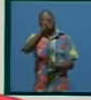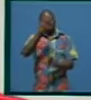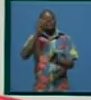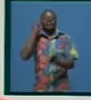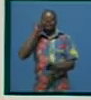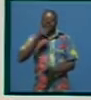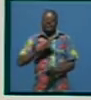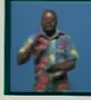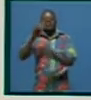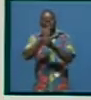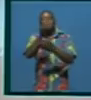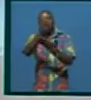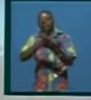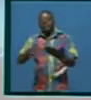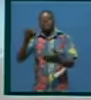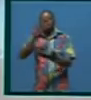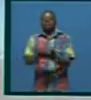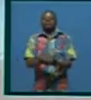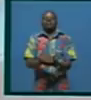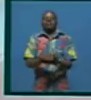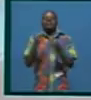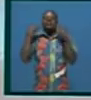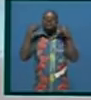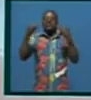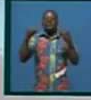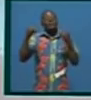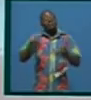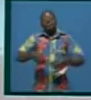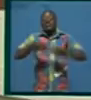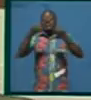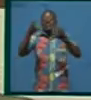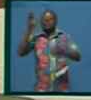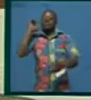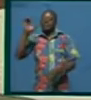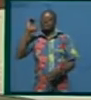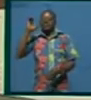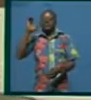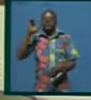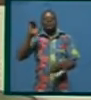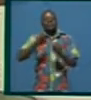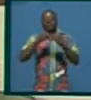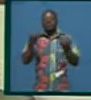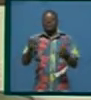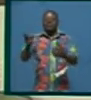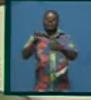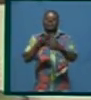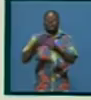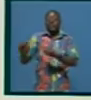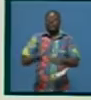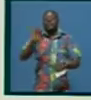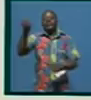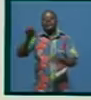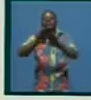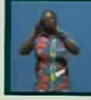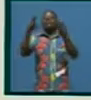prendre part au concours. L'information a été donnée au cours d'une conférence de presse. Une première activité pour lancer